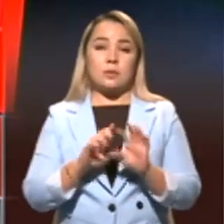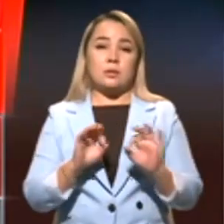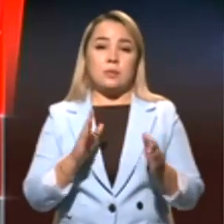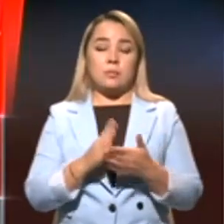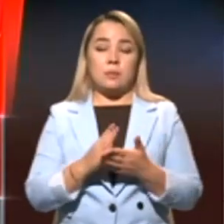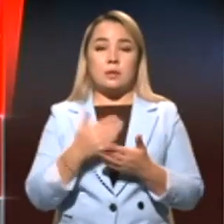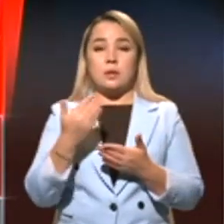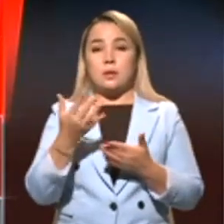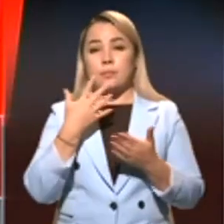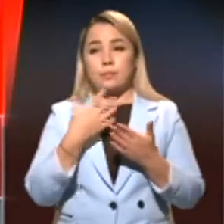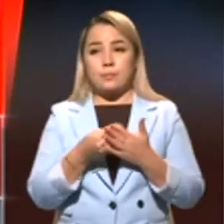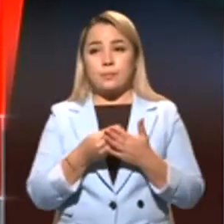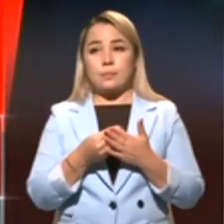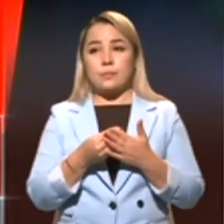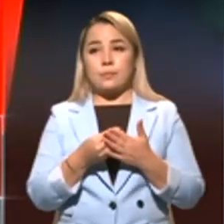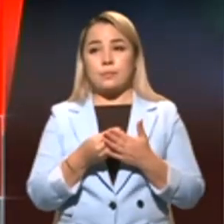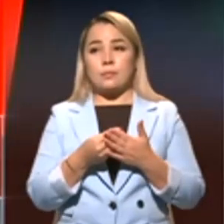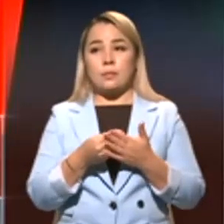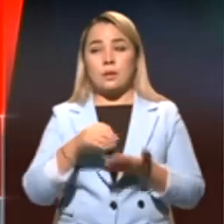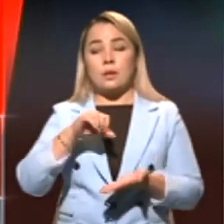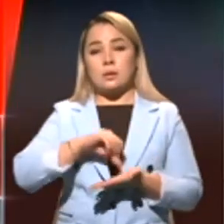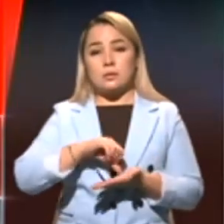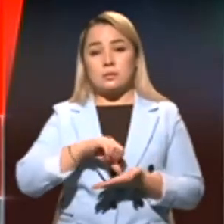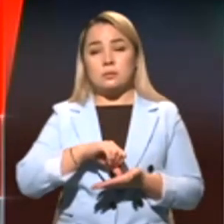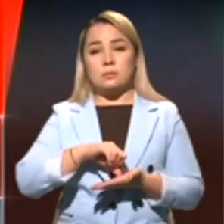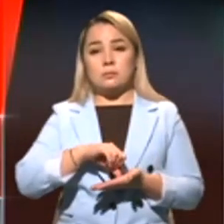Рим папасының Рим